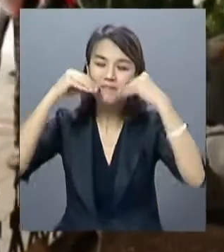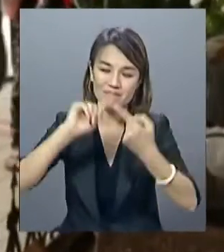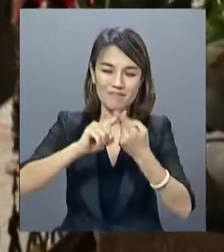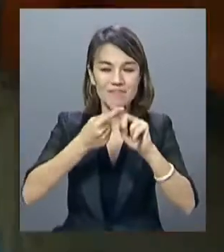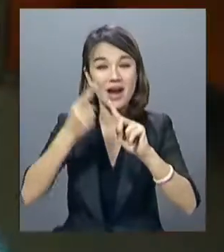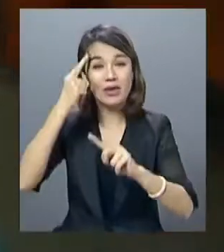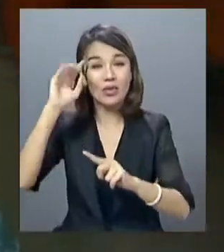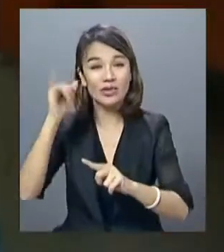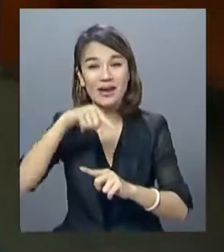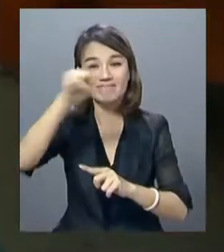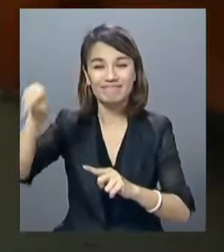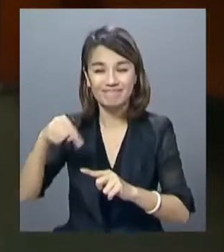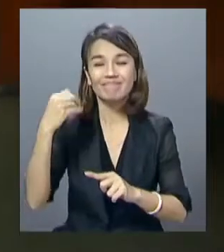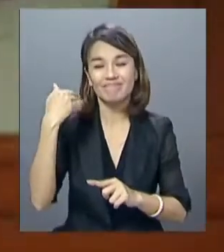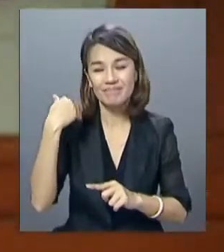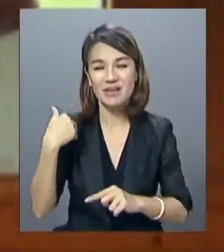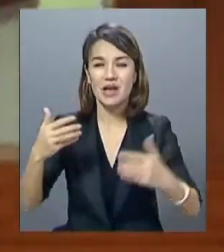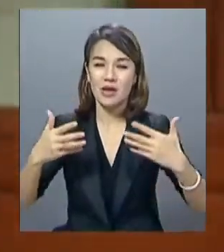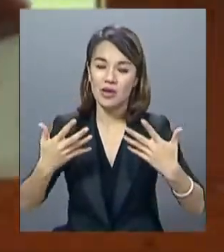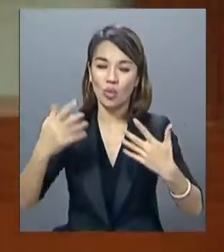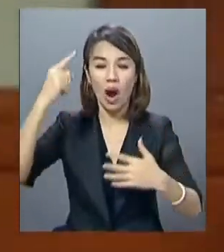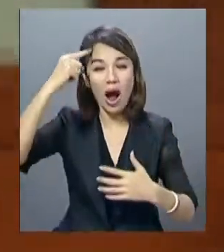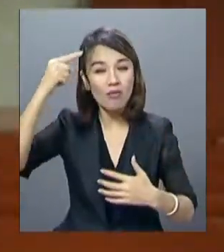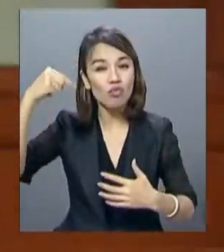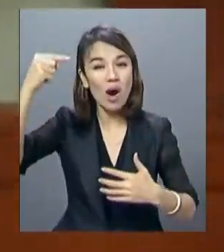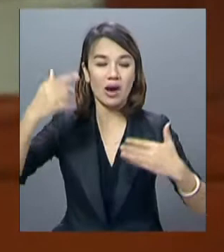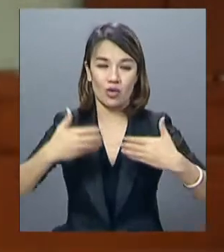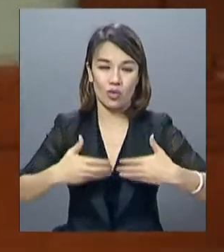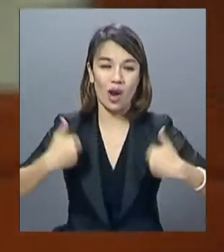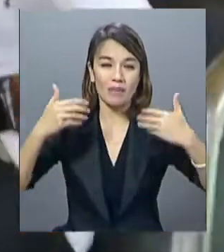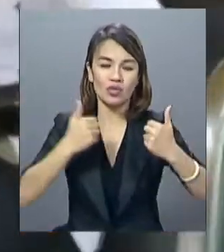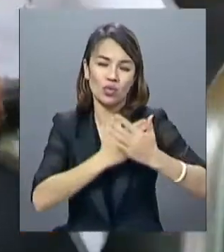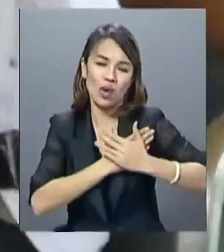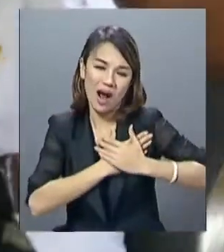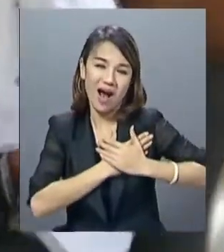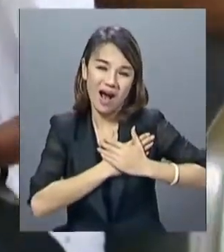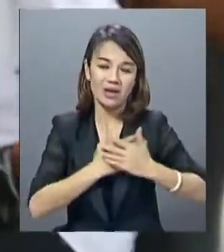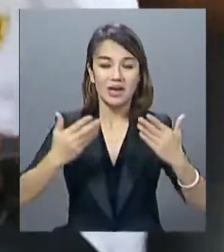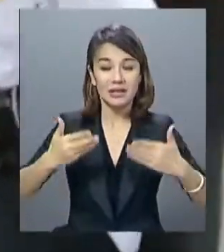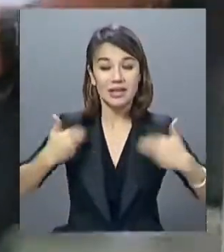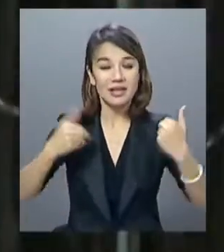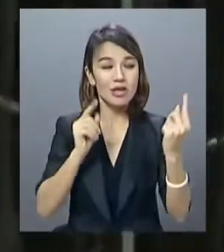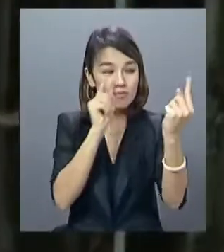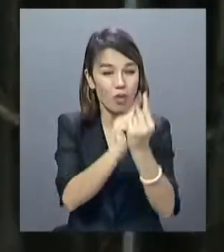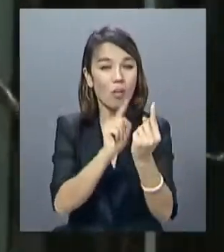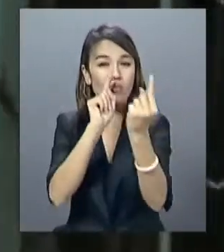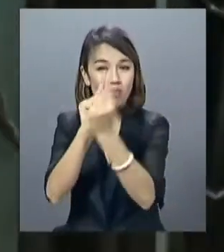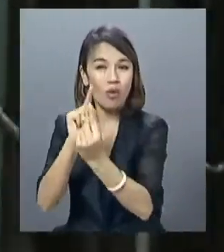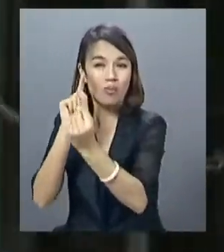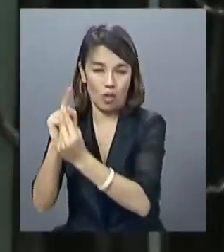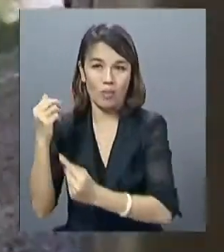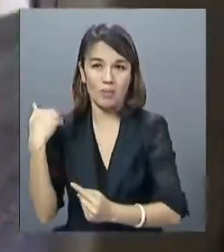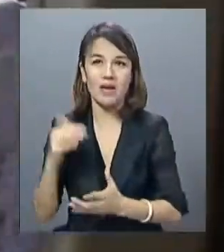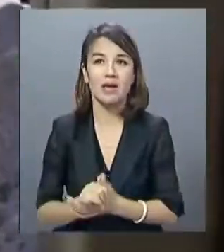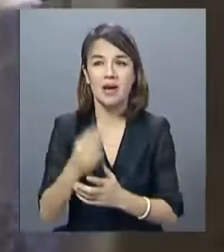บนเส้นทางนี้เต็มไปด้วยความหวังความสุขความรักความยินดีที่ได้พบเจออีกทั้งทิวทั